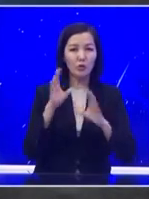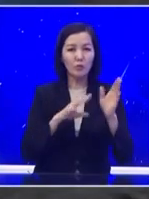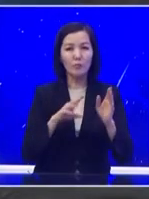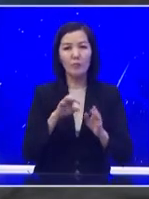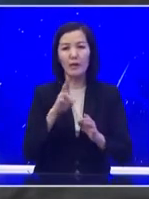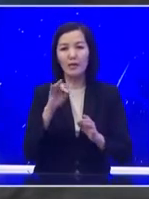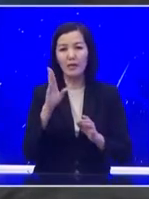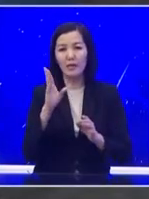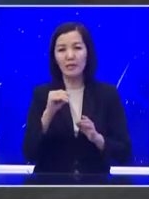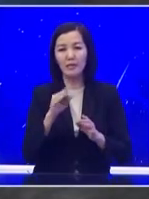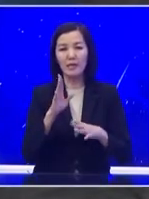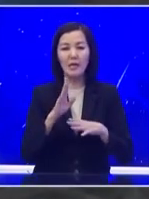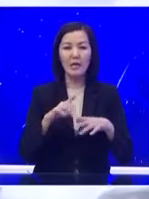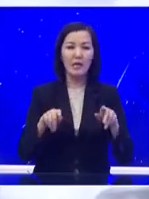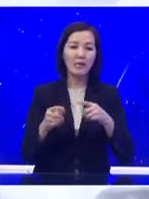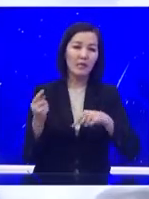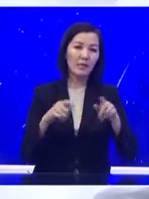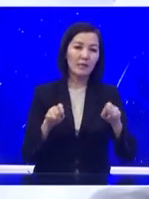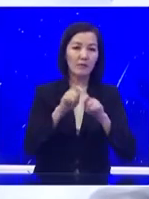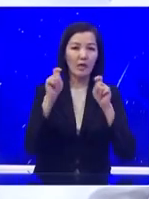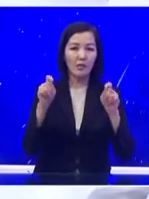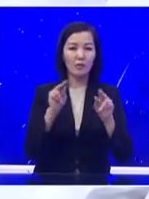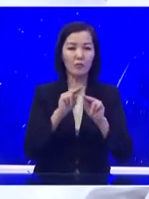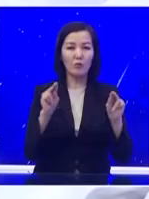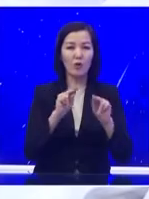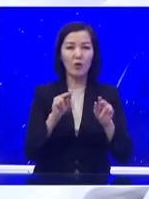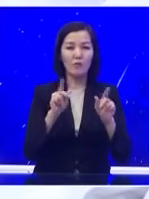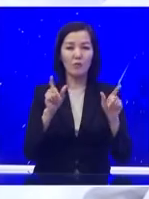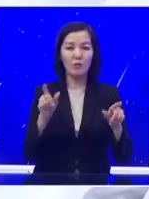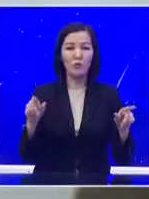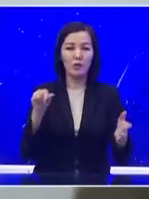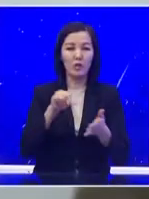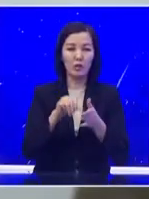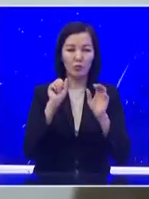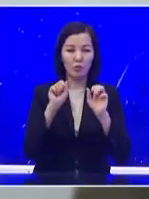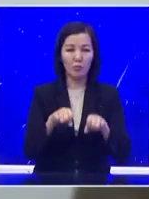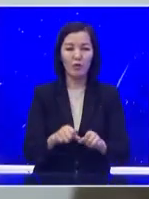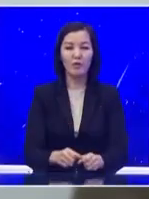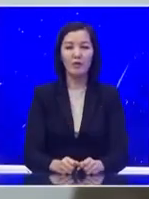магистр, сонымен қатар кәсібін ашқысы келген оқытушылар да қатыса алады.